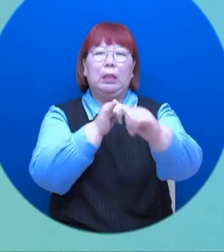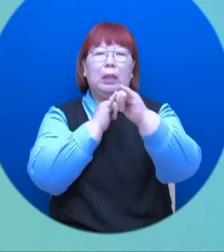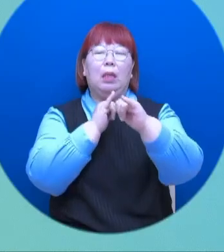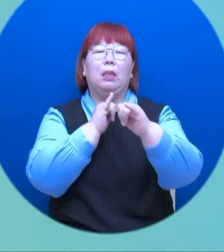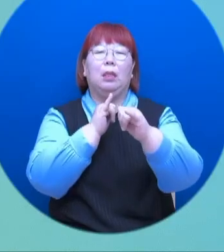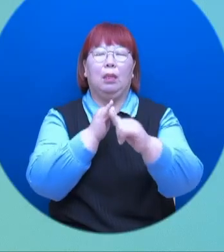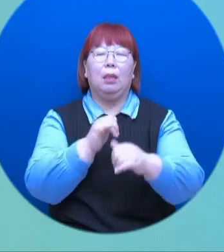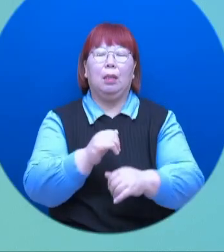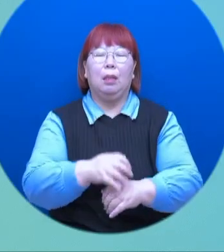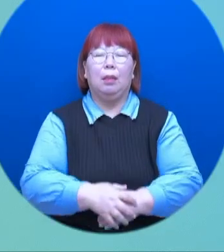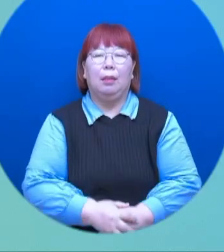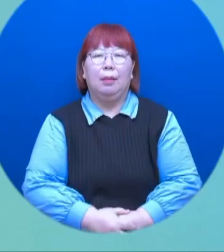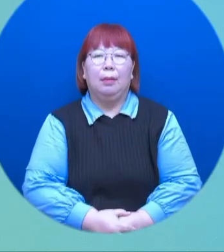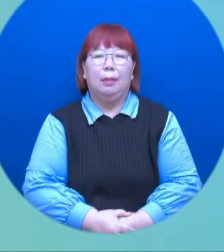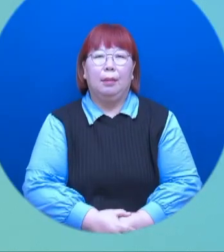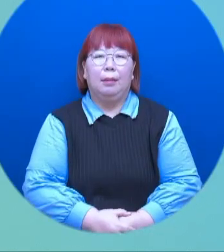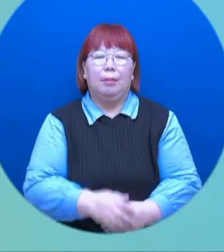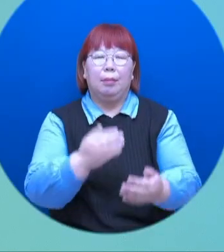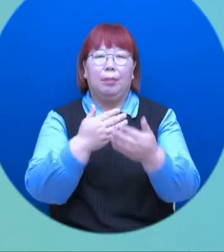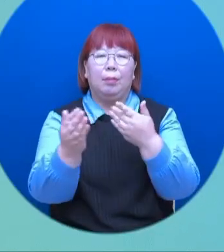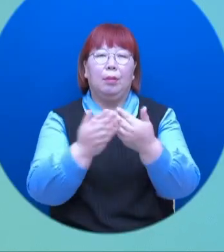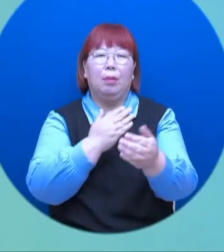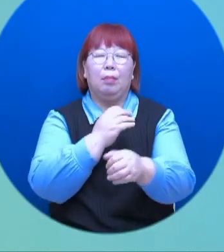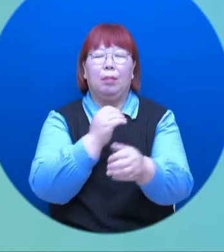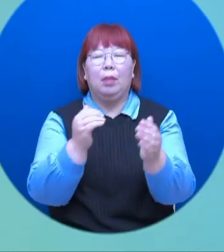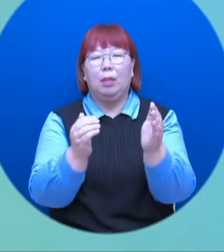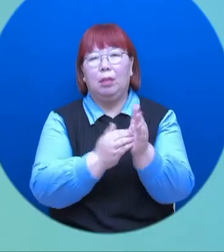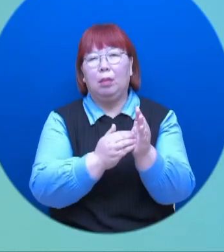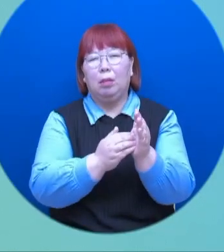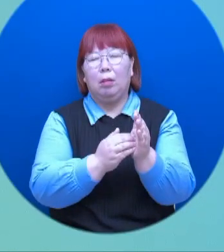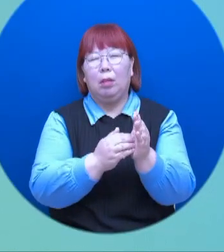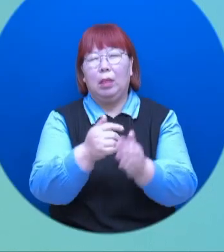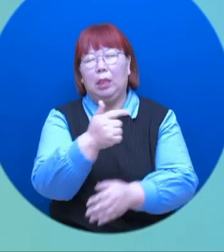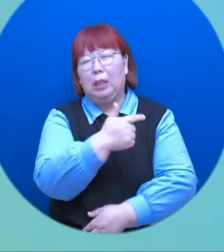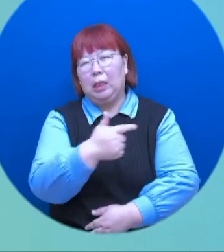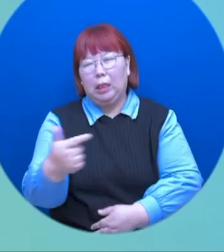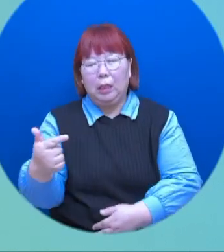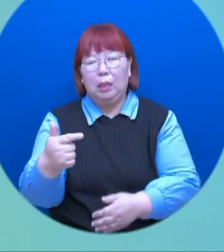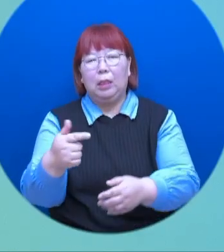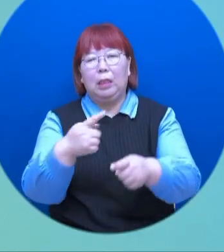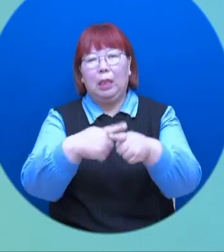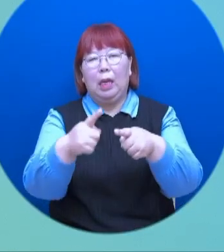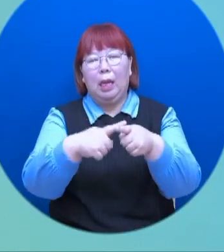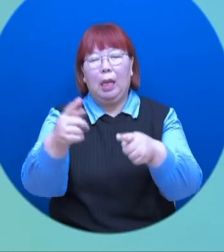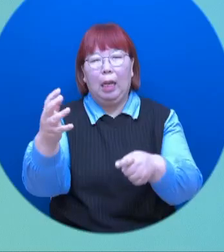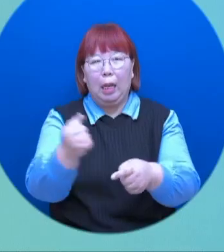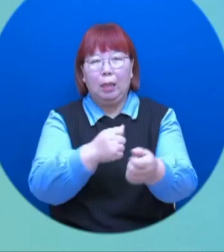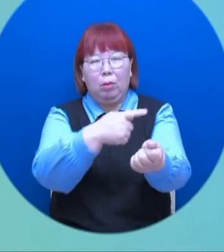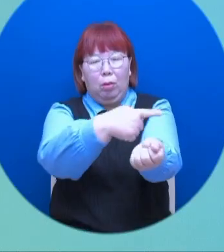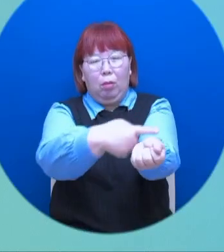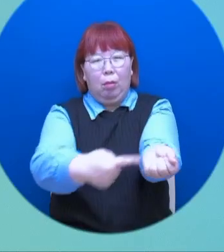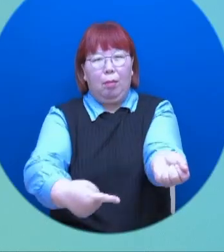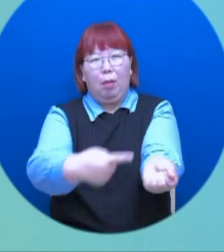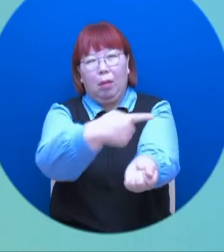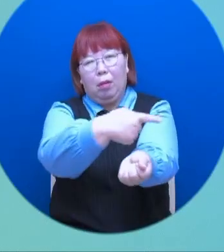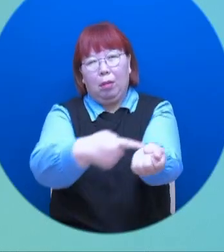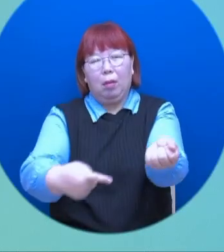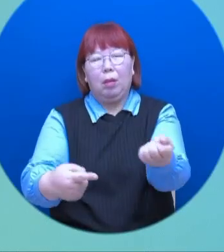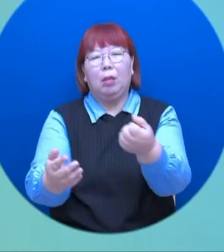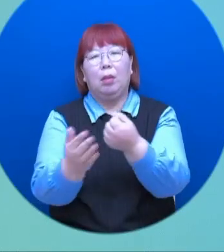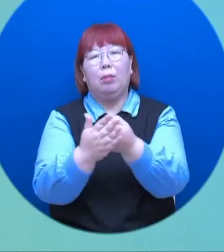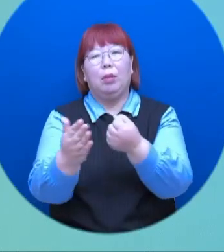했습니다. 커팅 칼을 가지고 자기의 팔목을 여러 번 그었기